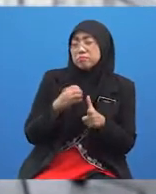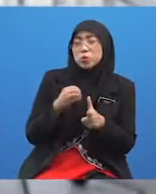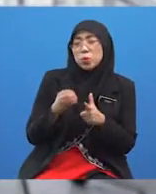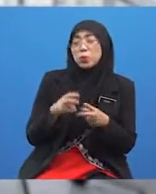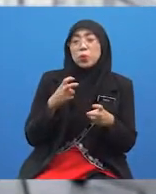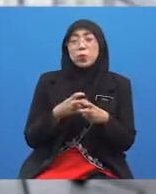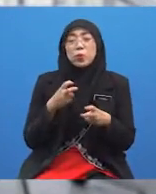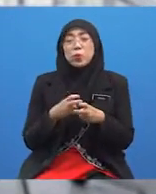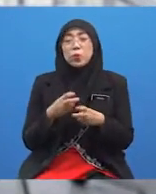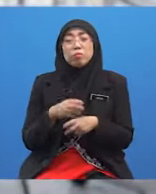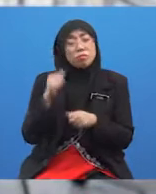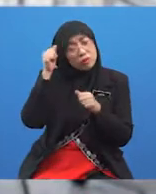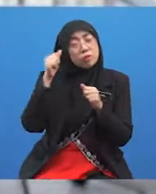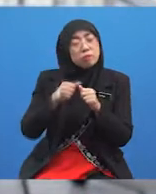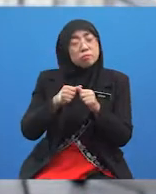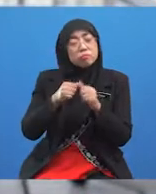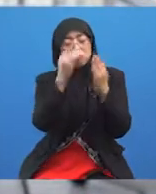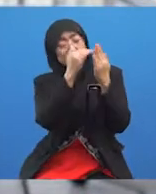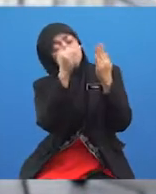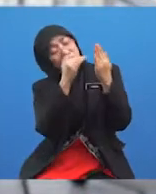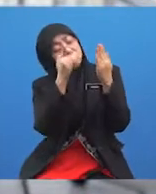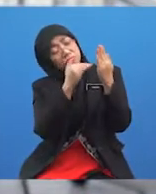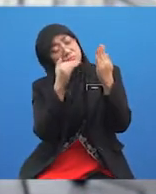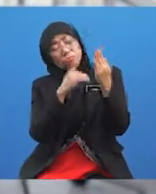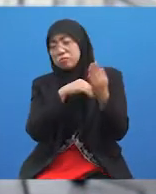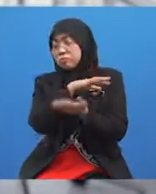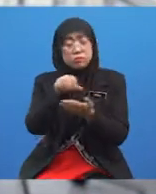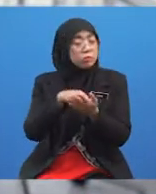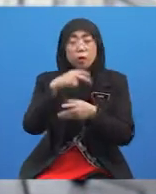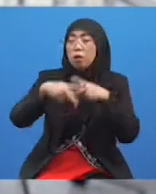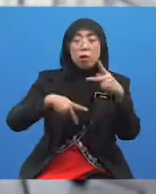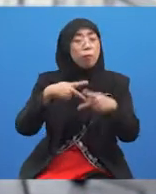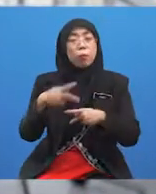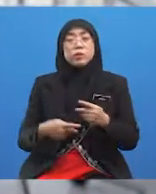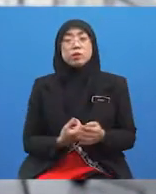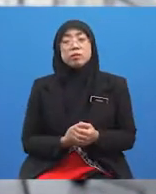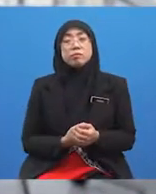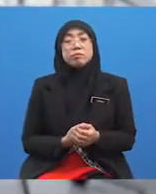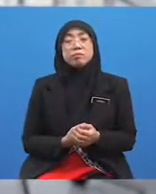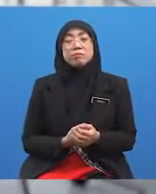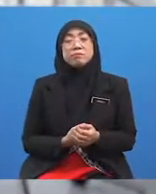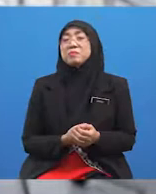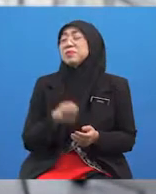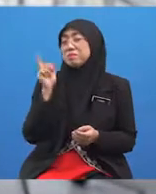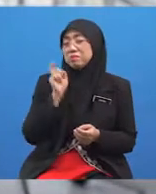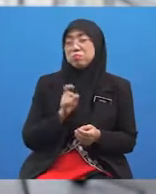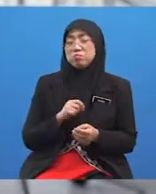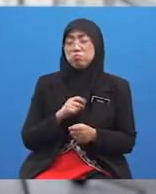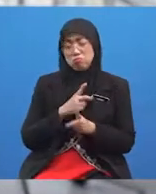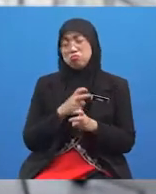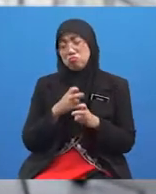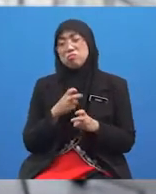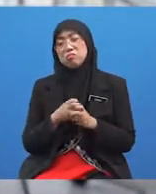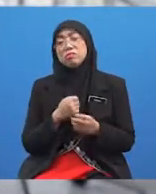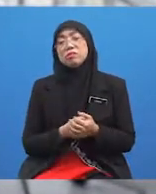pelajar mengingat fakta dan huraian setiap proses pembelian produk ini? Cikgu tahu ada yang kata senang,